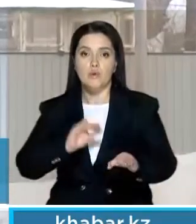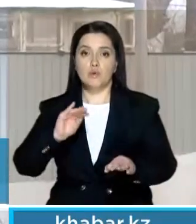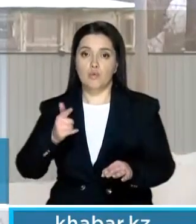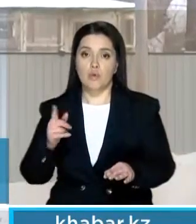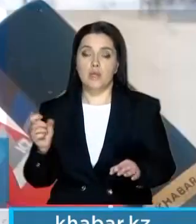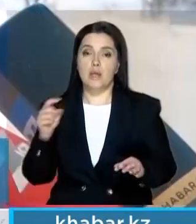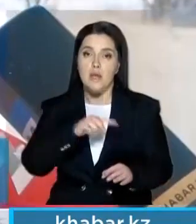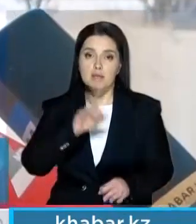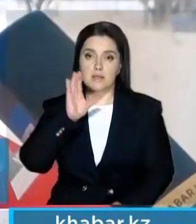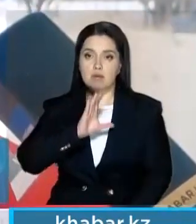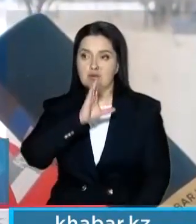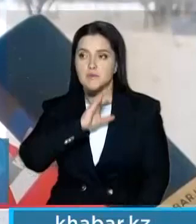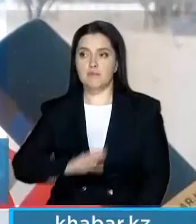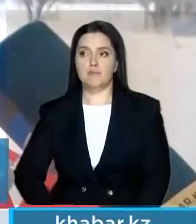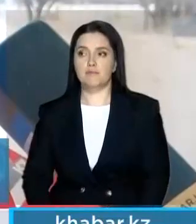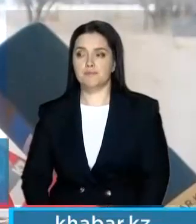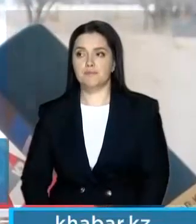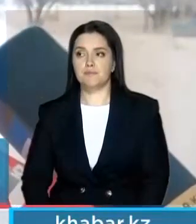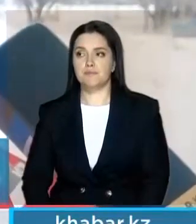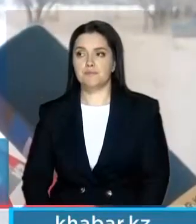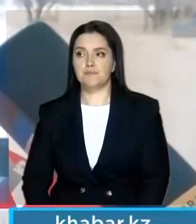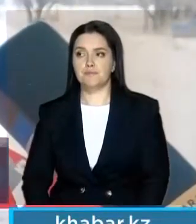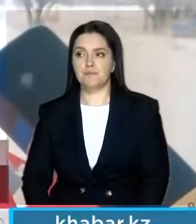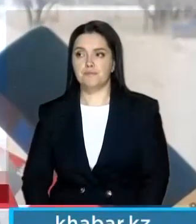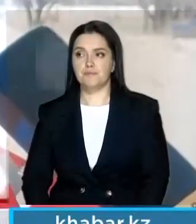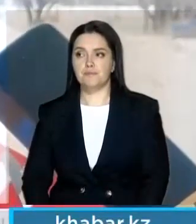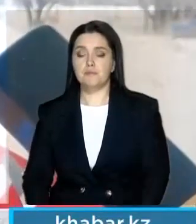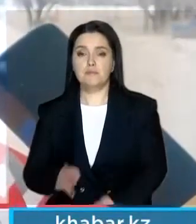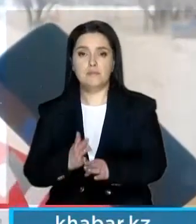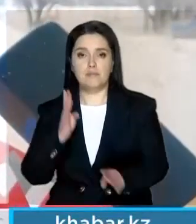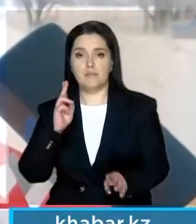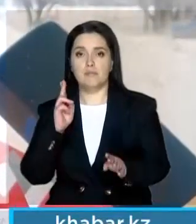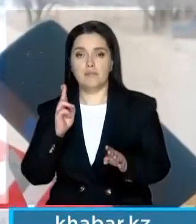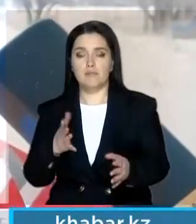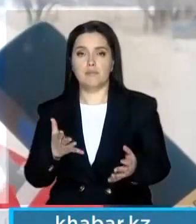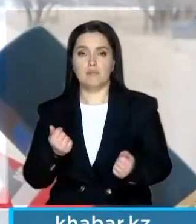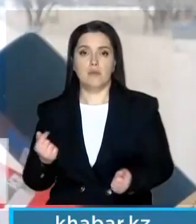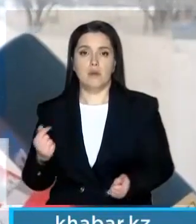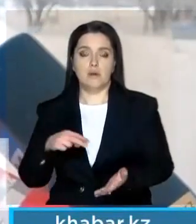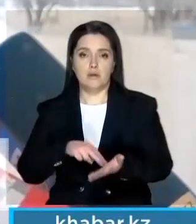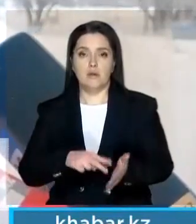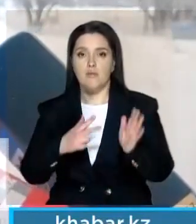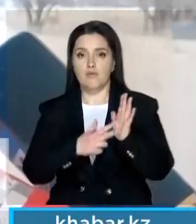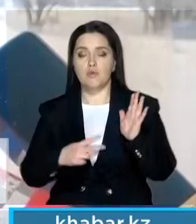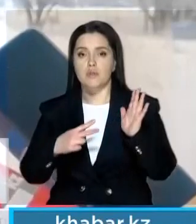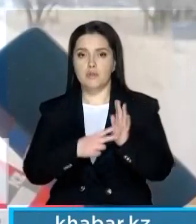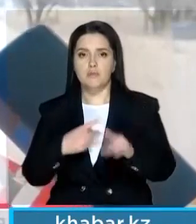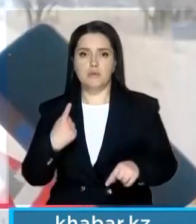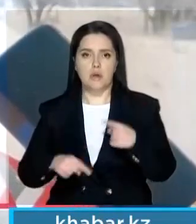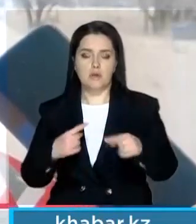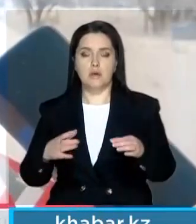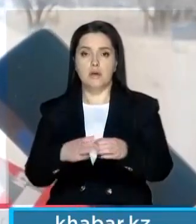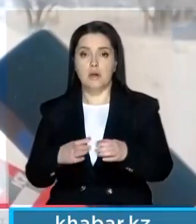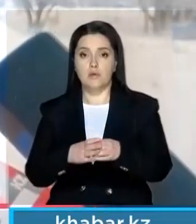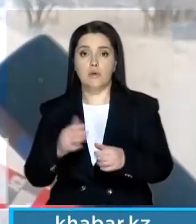на север в целом по району в очереди на получение жилья стоят 87 граждан из разных категорий